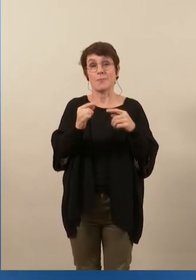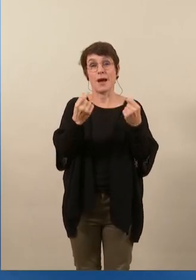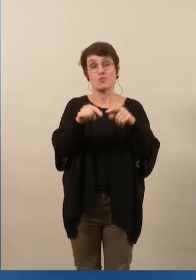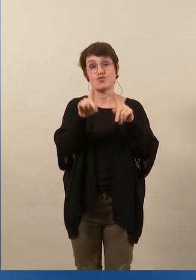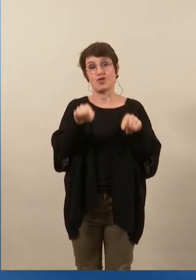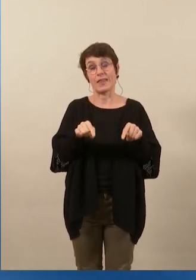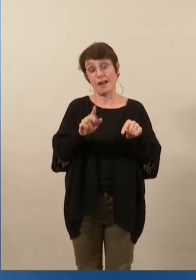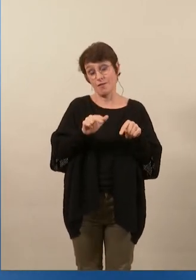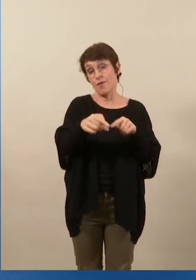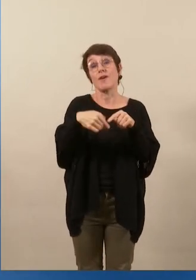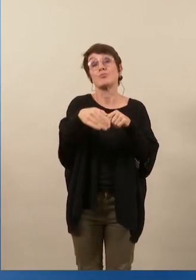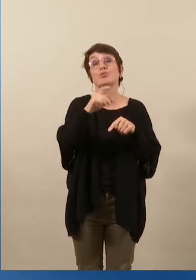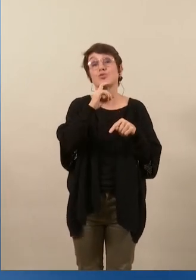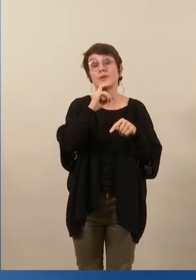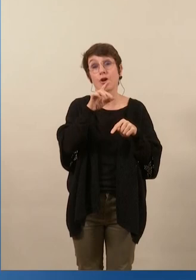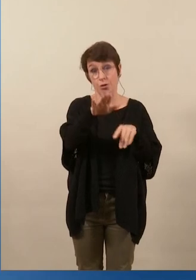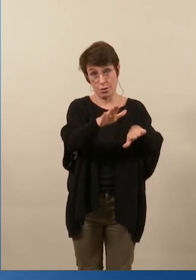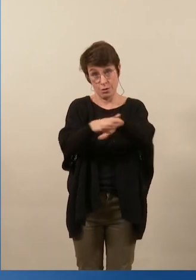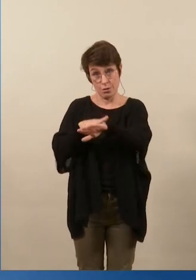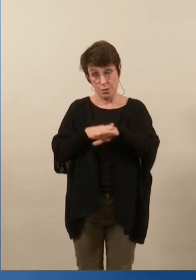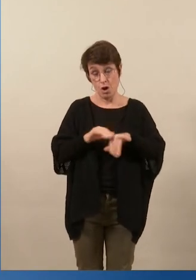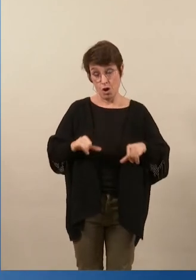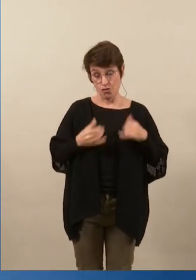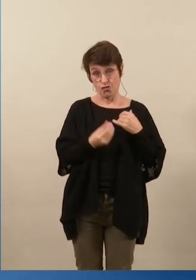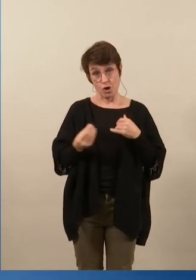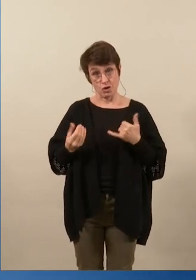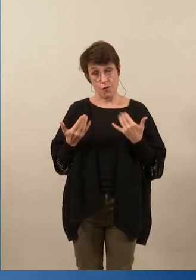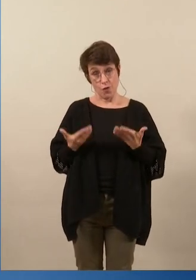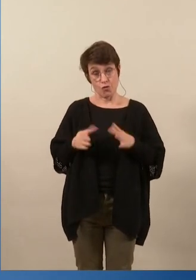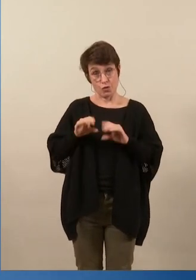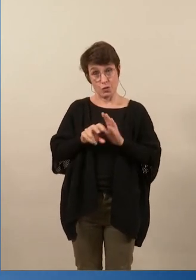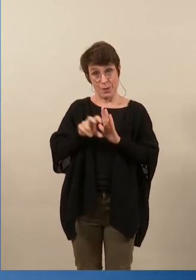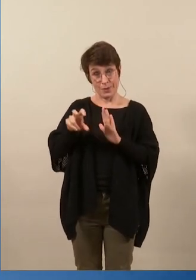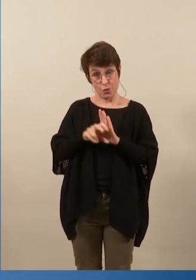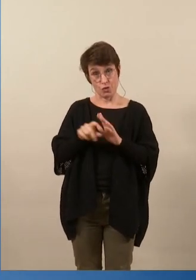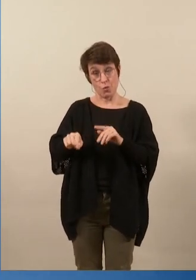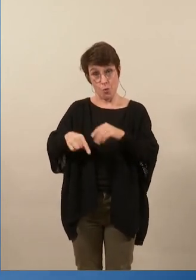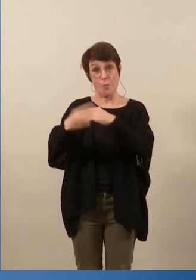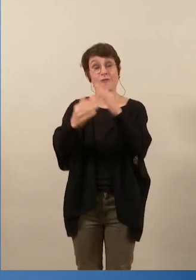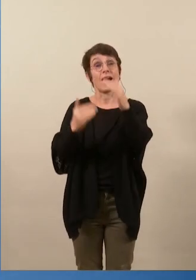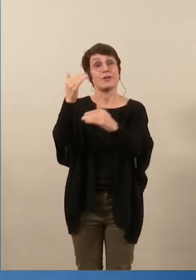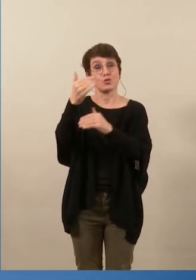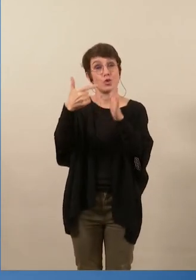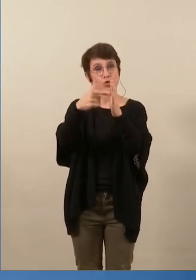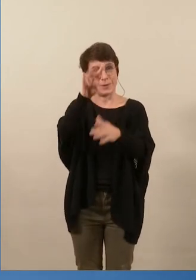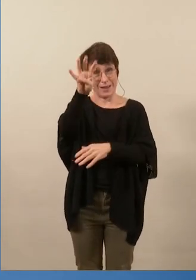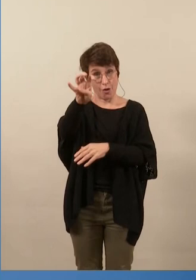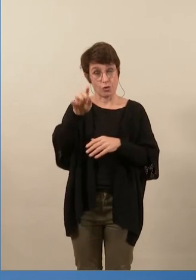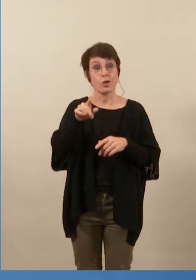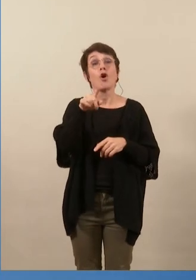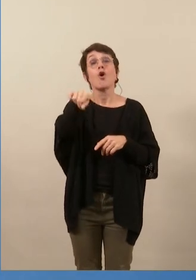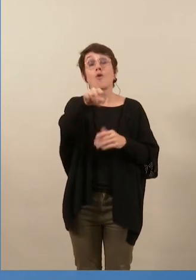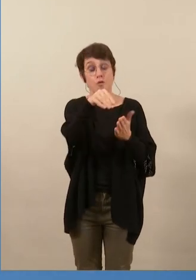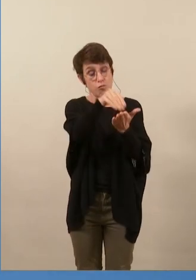enfants grenoblois qui seront de jeunes adultes en 2040 à propos de qui vous concluez les dit ce rapport